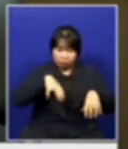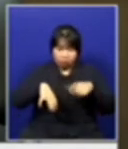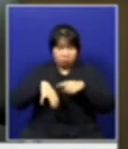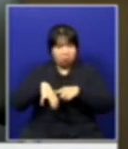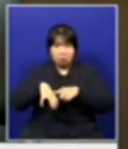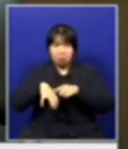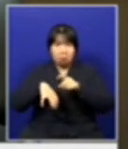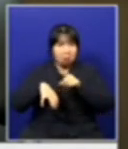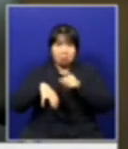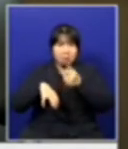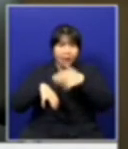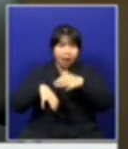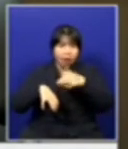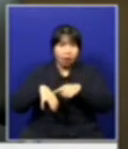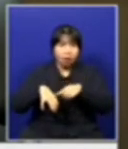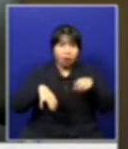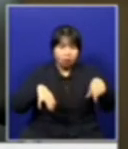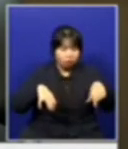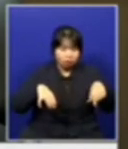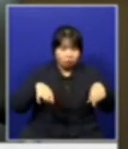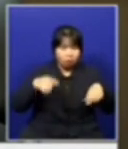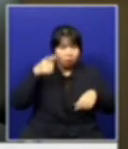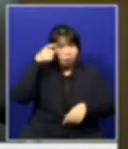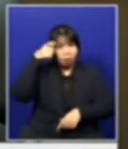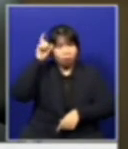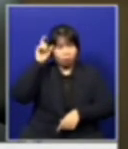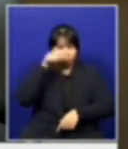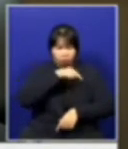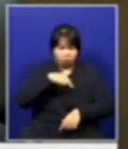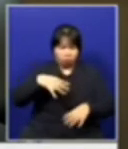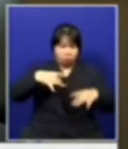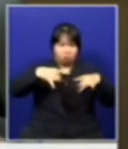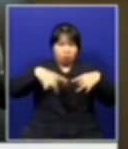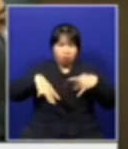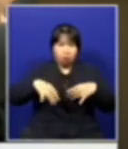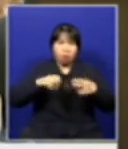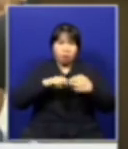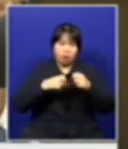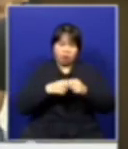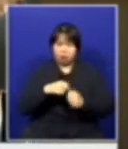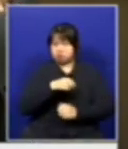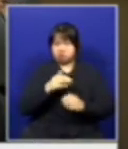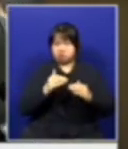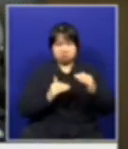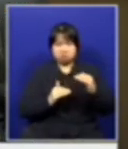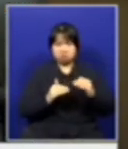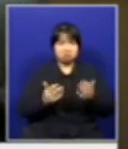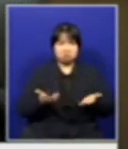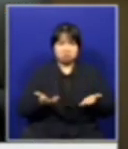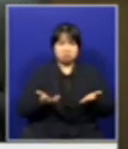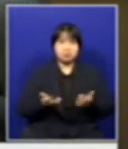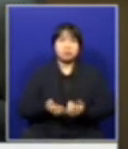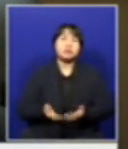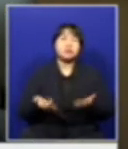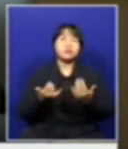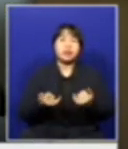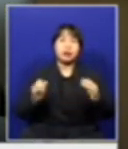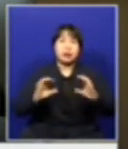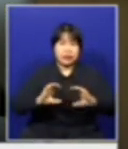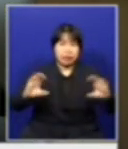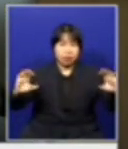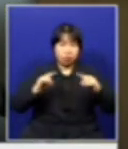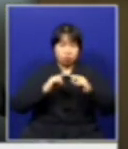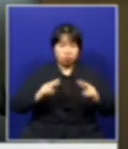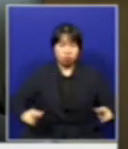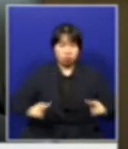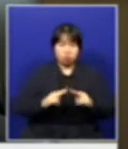มันทำให้พี่น้องประชาชนเกิดความแตกแยกมีความเหลื่อมล้ำนะฮะเพราะฉะนั้นรัฐบาลโดยกระทรวงการคลังเนี่